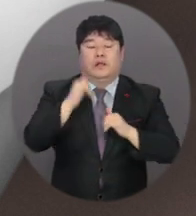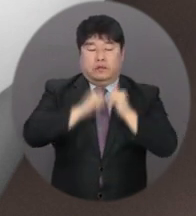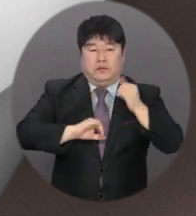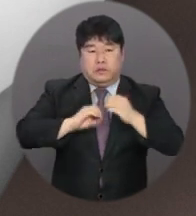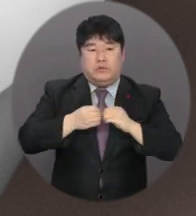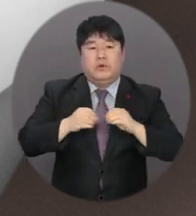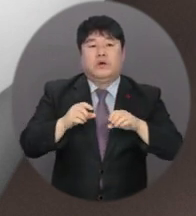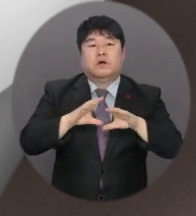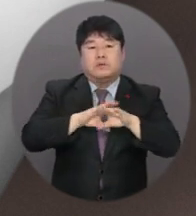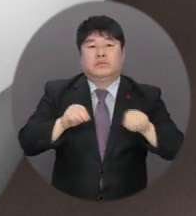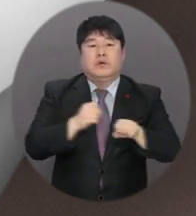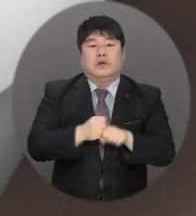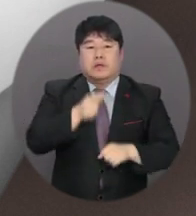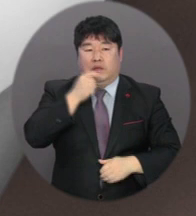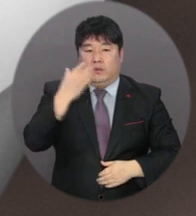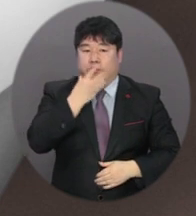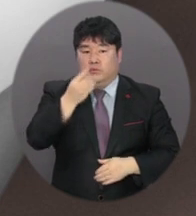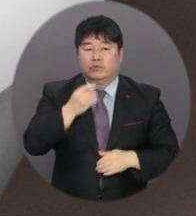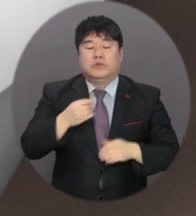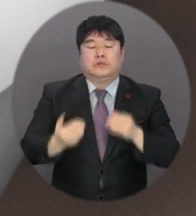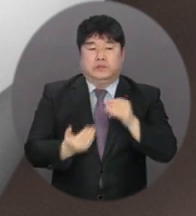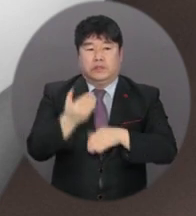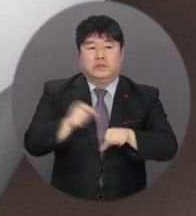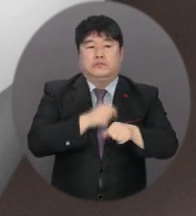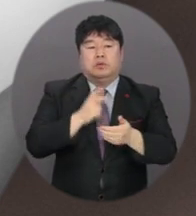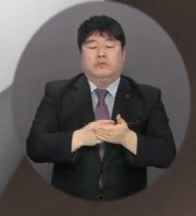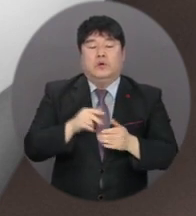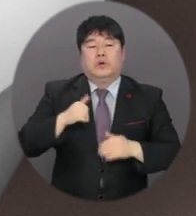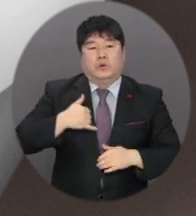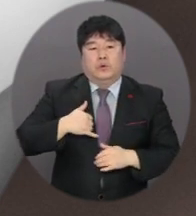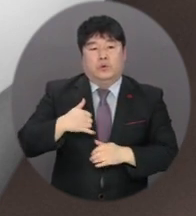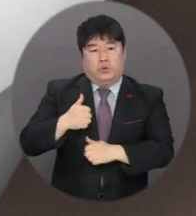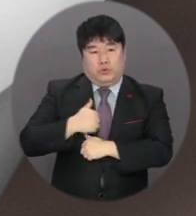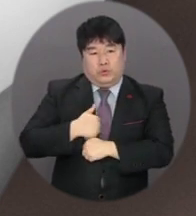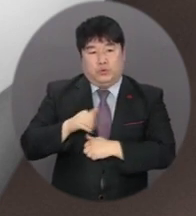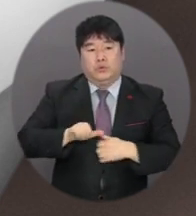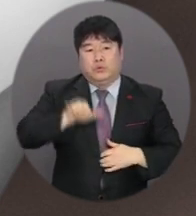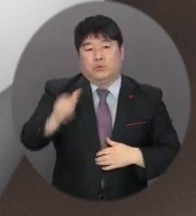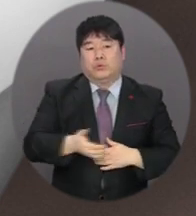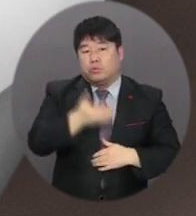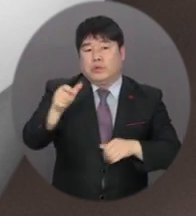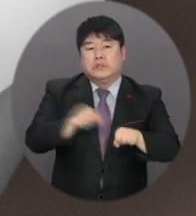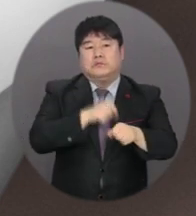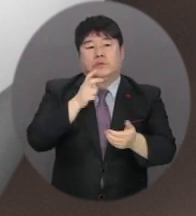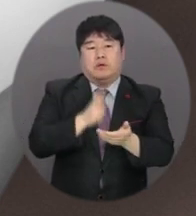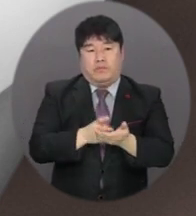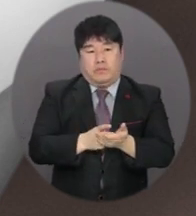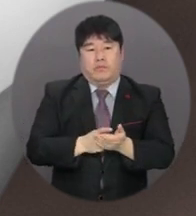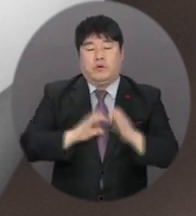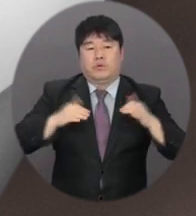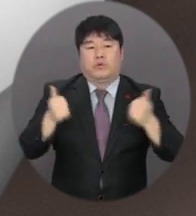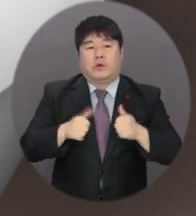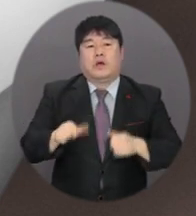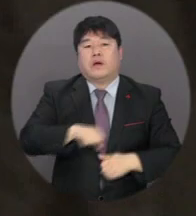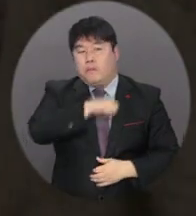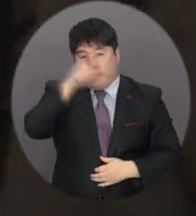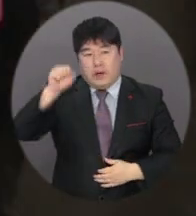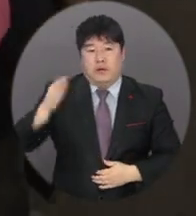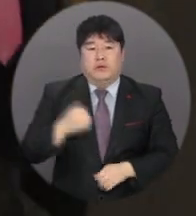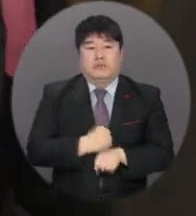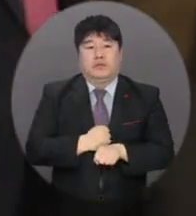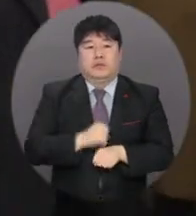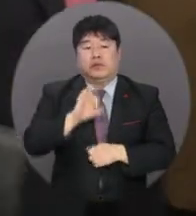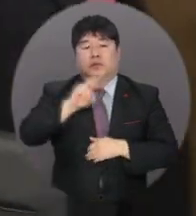역사왜곡처벌법과 여순사건특별법, 군공항이전특별법 개정안 역시 하루빨리 국회 문턱을 넘어야 할 법안입니다.